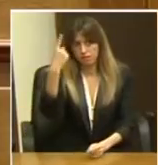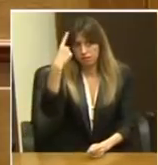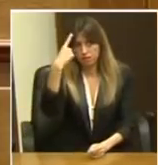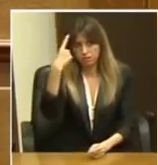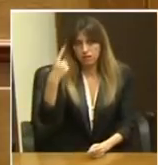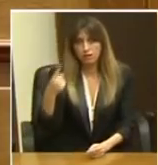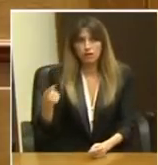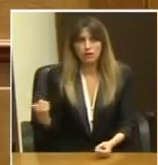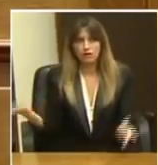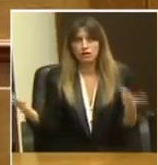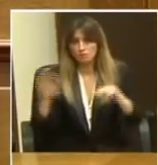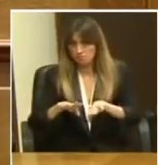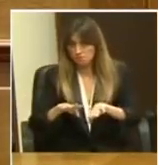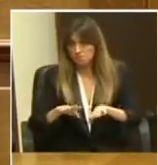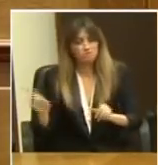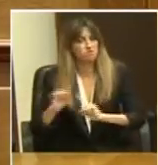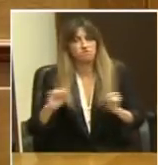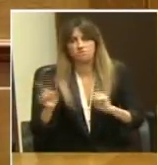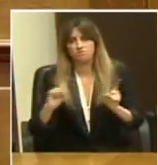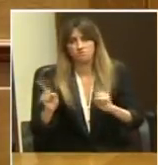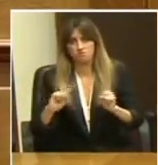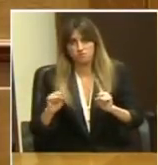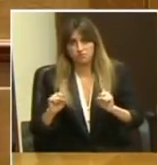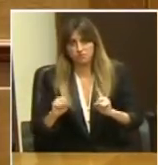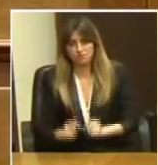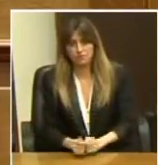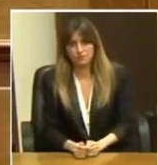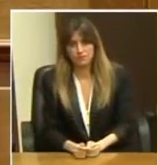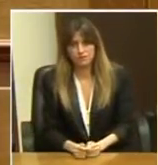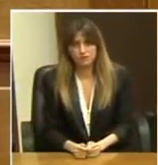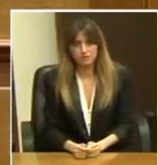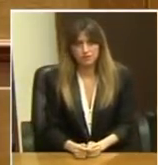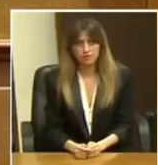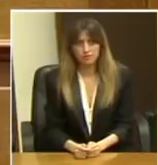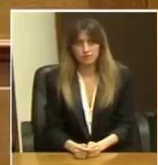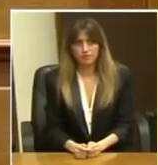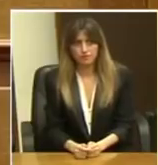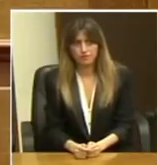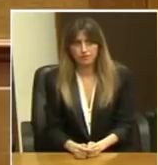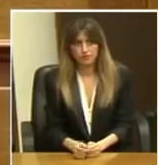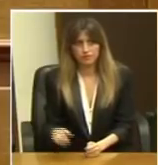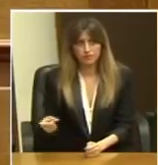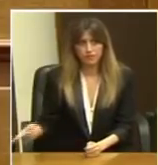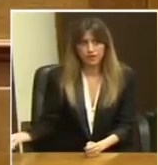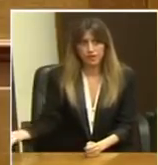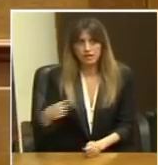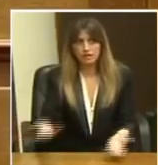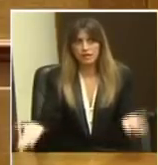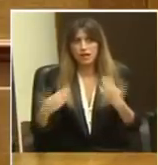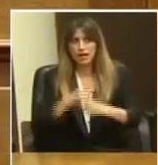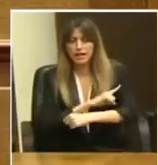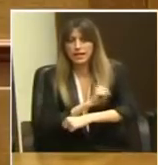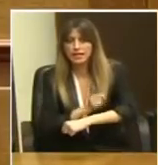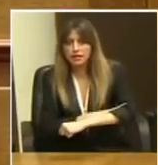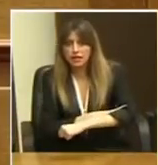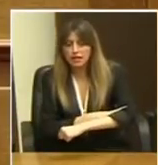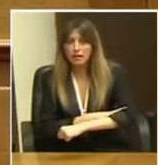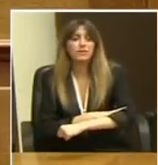την πήρατε από τα μπουζούκια από έναν ο οποίος εξετάζεται να κάνει εμπορία ναρκωτικών και είναι κουμπάρος ή χρηματοδότης